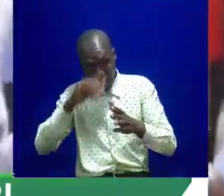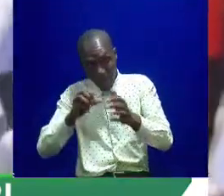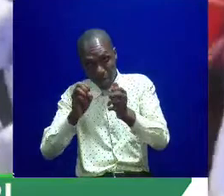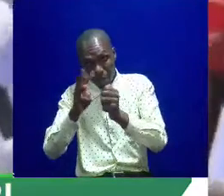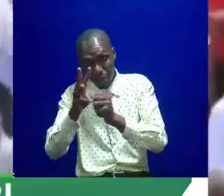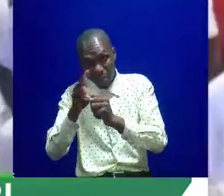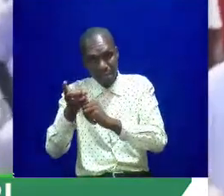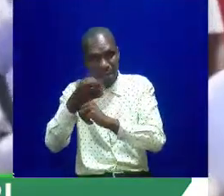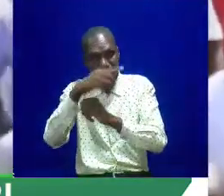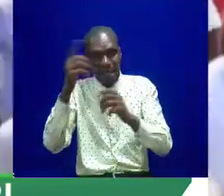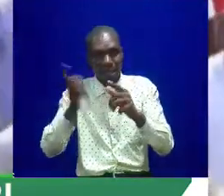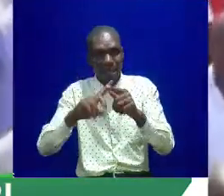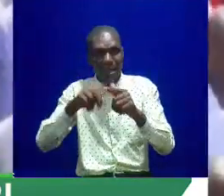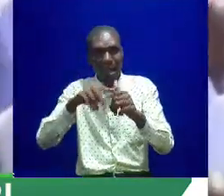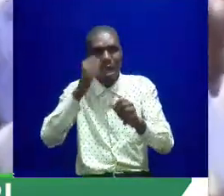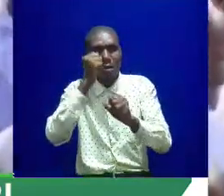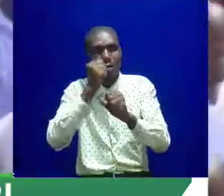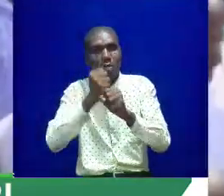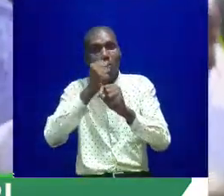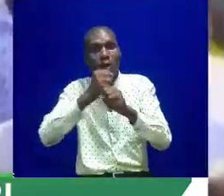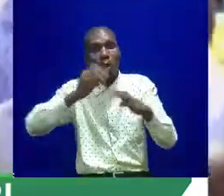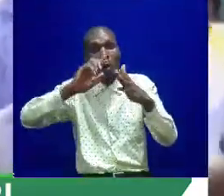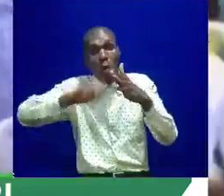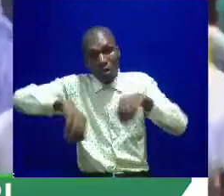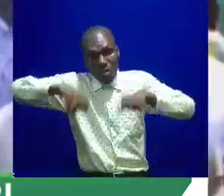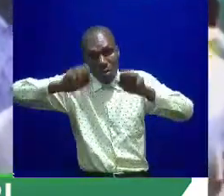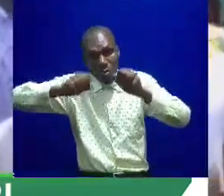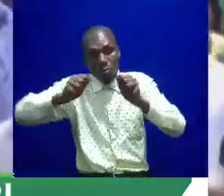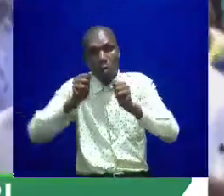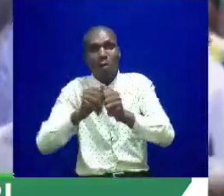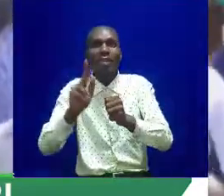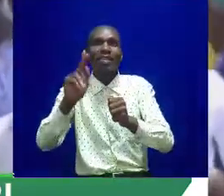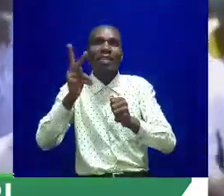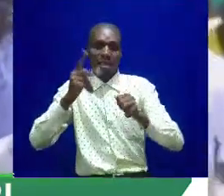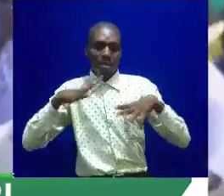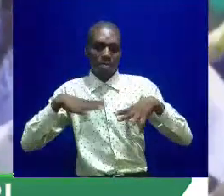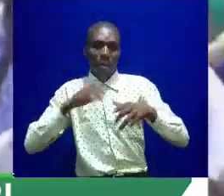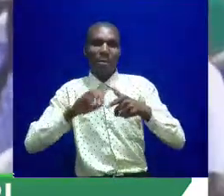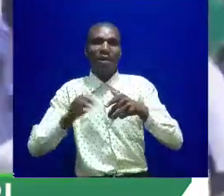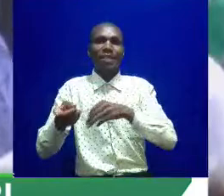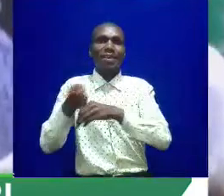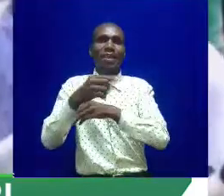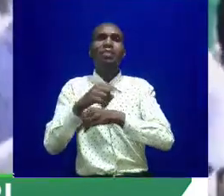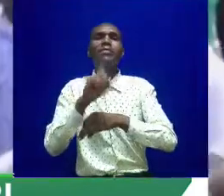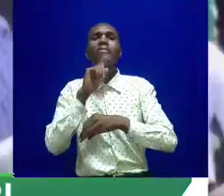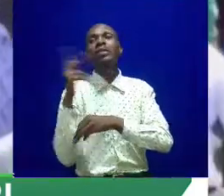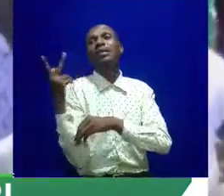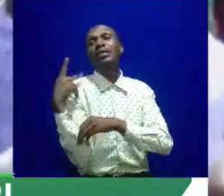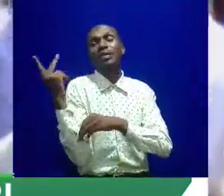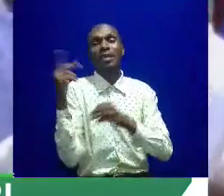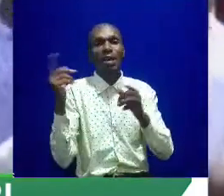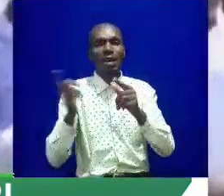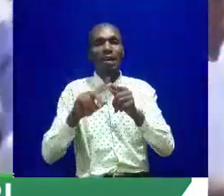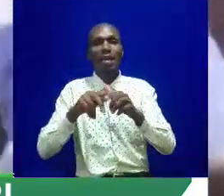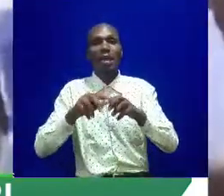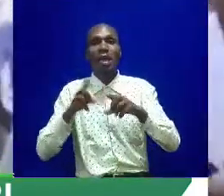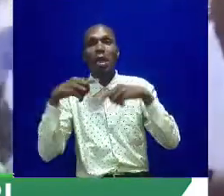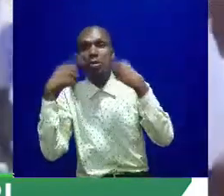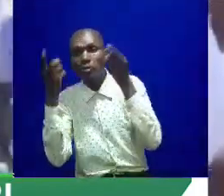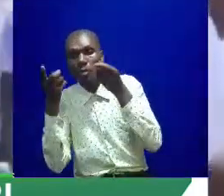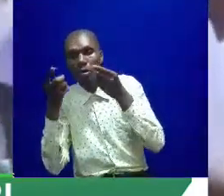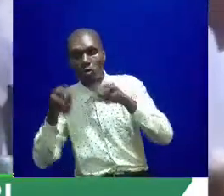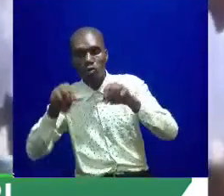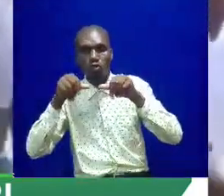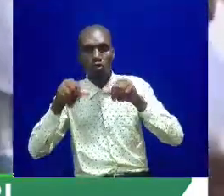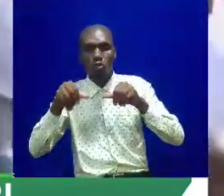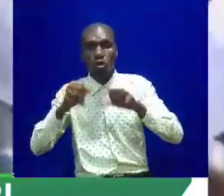Nuka elio wikirania aliagani ilia saba Kenya kurende ama tukayo nigabetega kwa iraburi tukule igoro ekerobo no bara ritebene na nigo bara